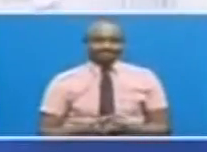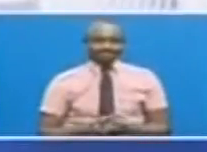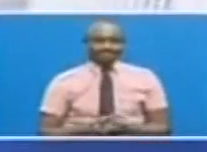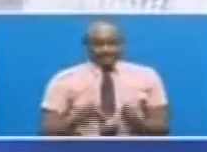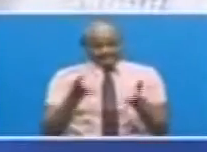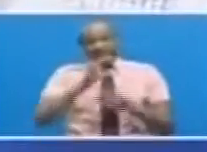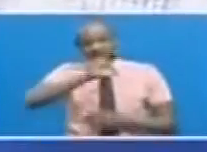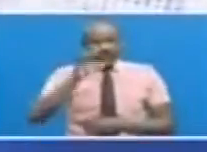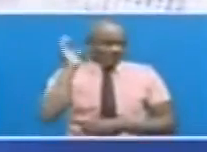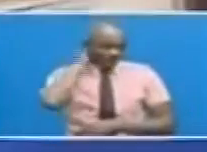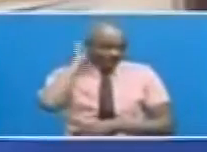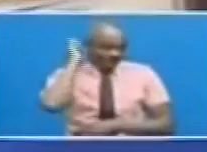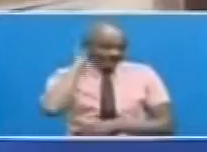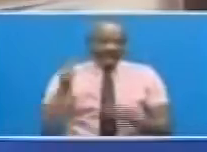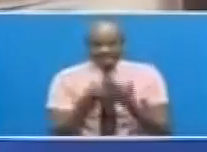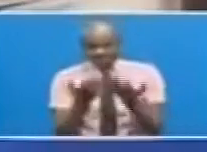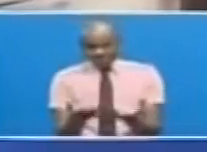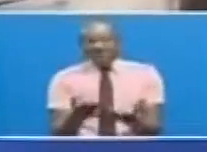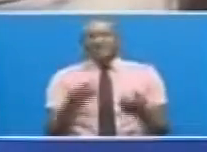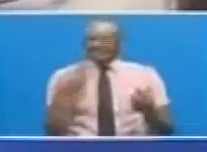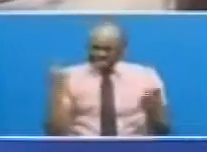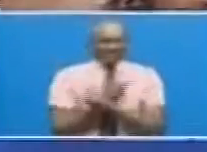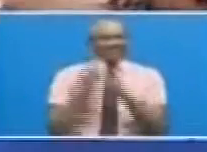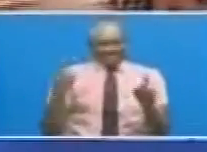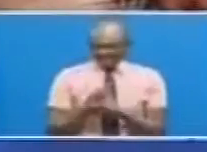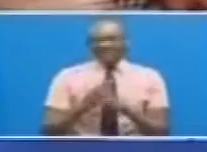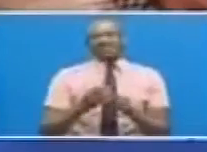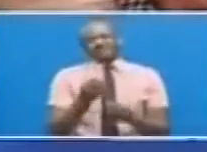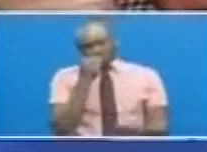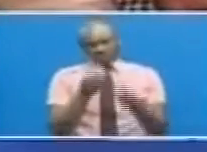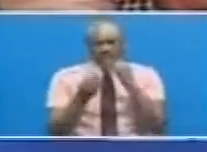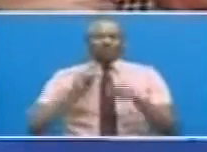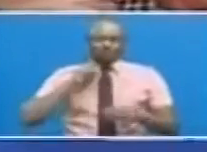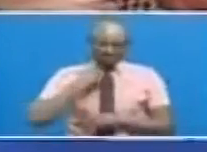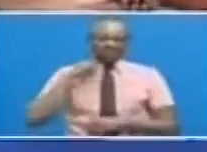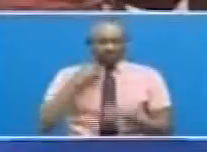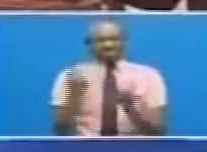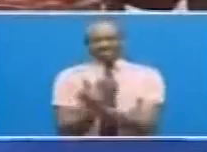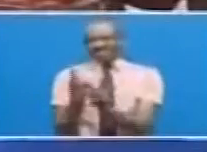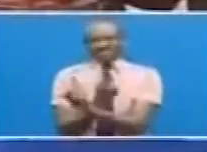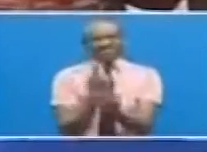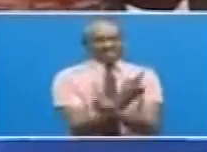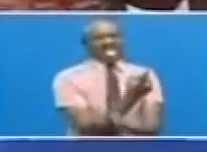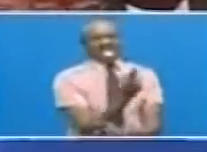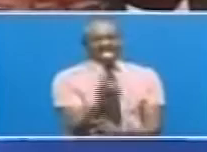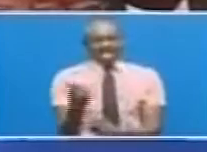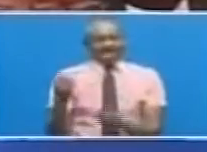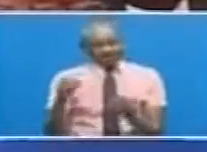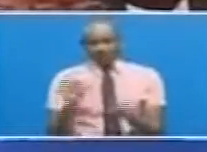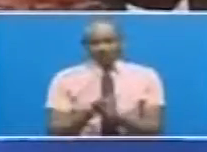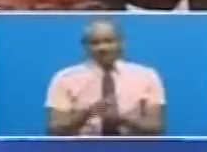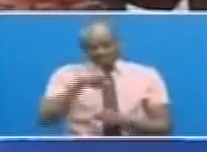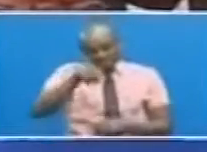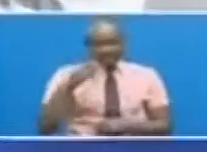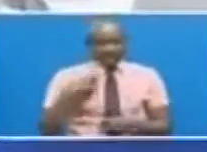Katika kaunti ya Murang'a, sherehe hizo ziliadhimishwa kwa mapochopocho, huku viongozi wa kaunti hiyo wakiungana waumini hao kusherehekea siku